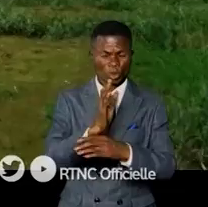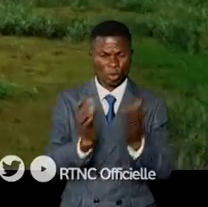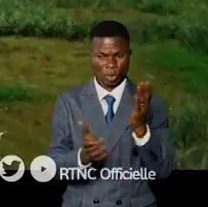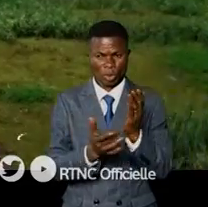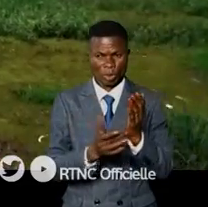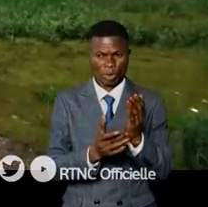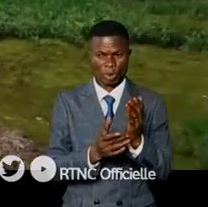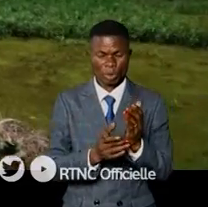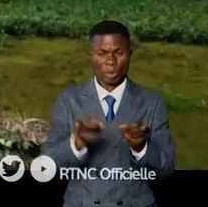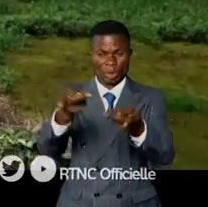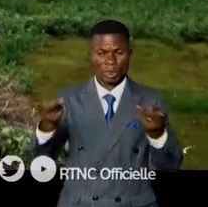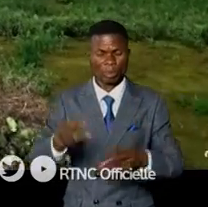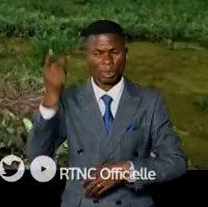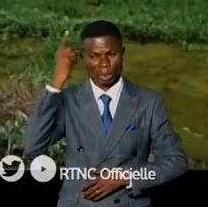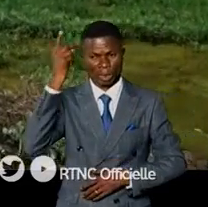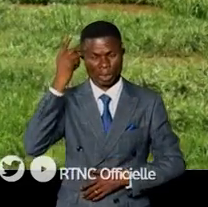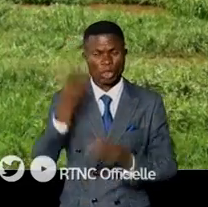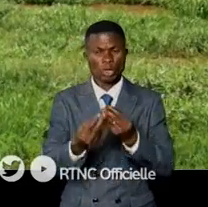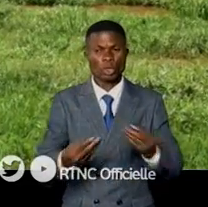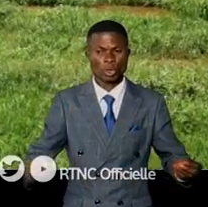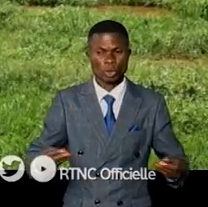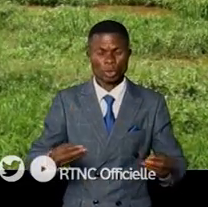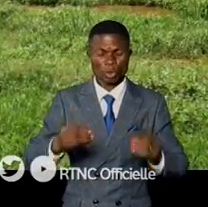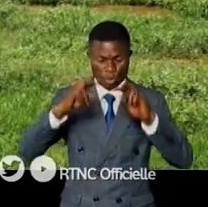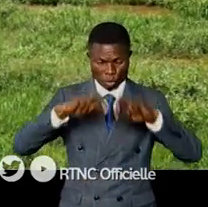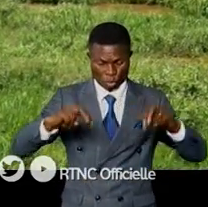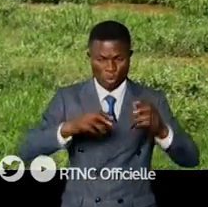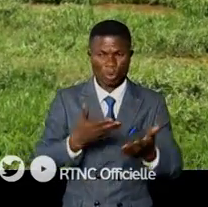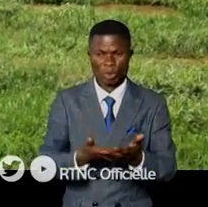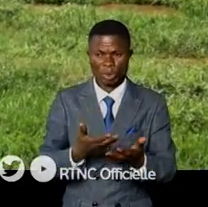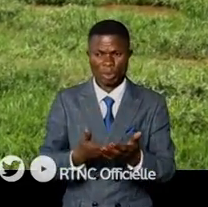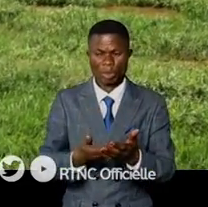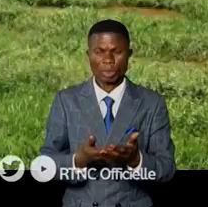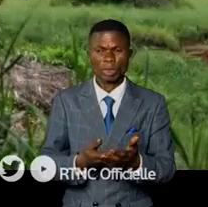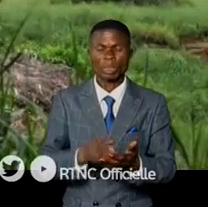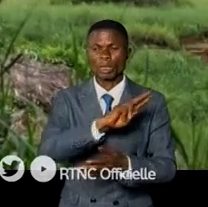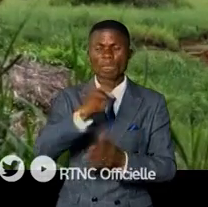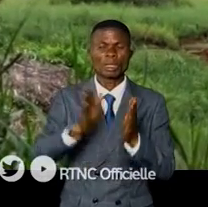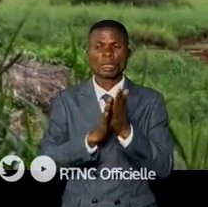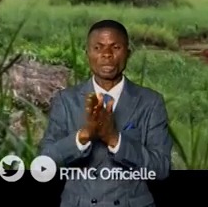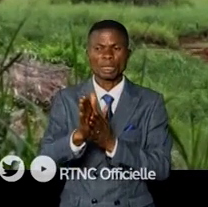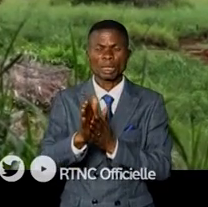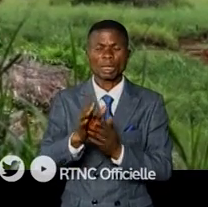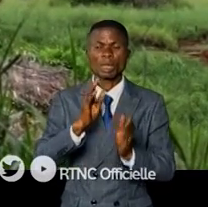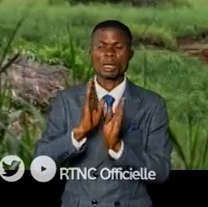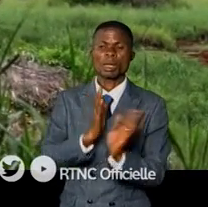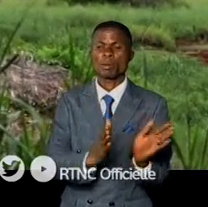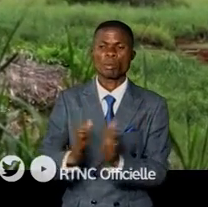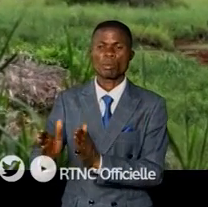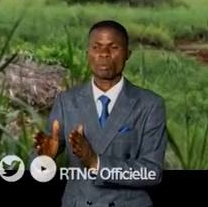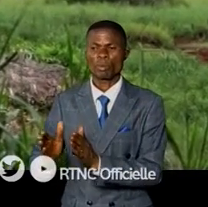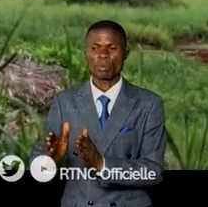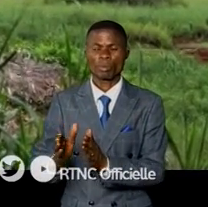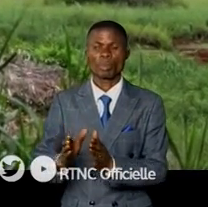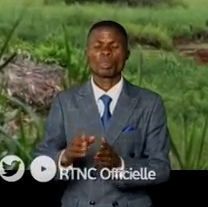de l'agglomération kinoise. Le résultat de cette étude a fait l'objet d'un édit en 2015. Il prévoyait notamment la